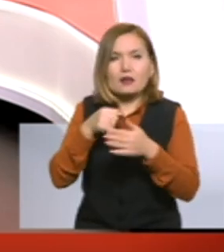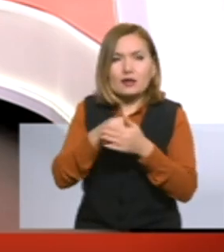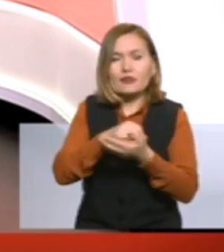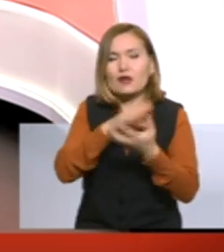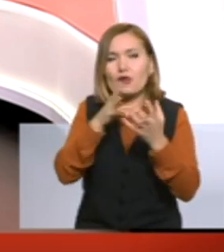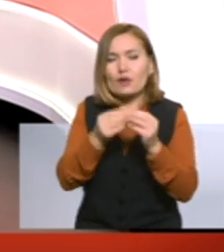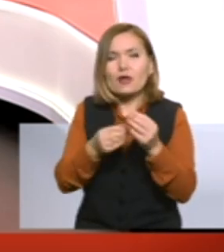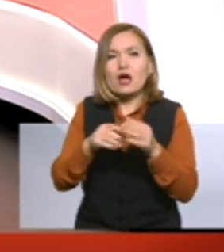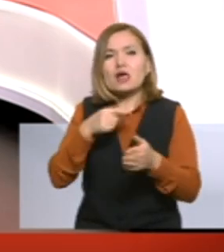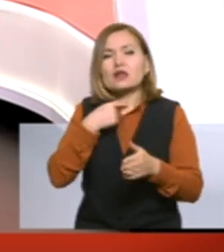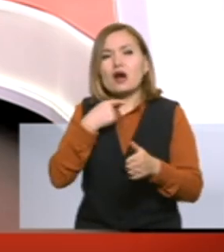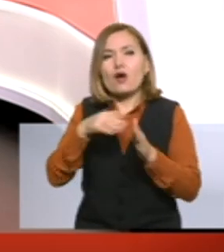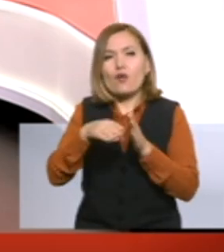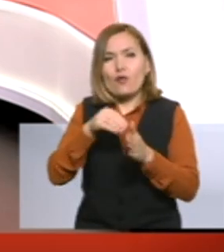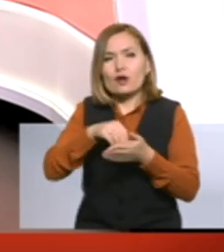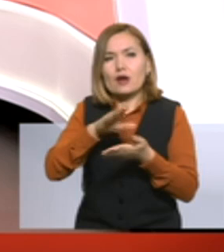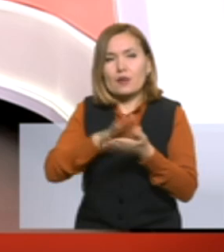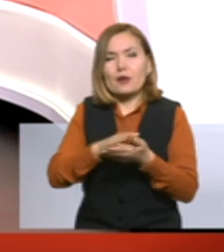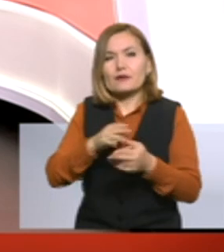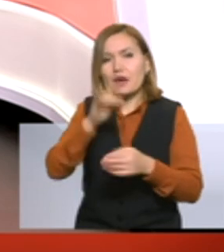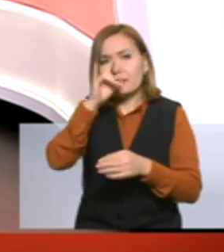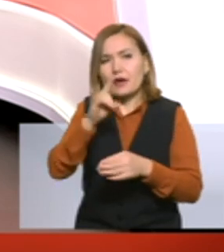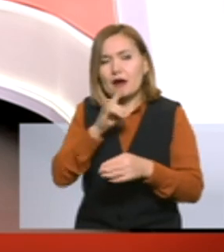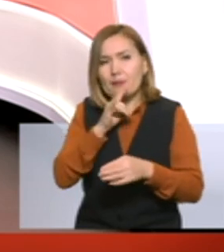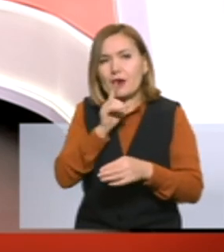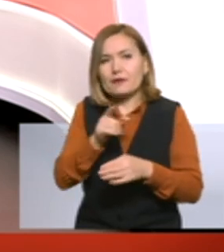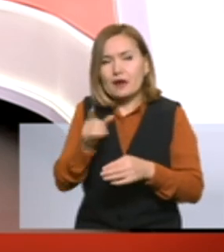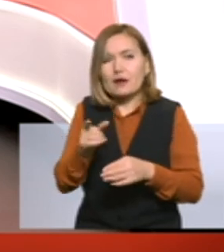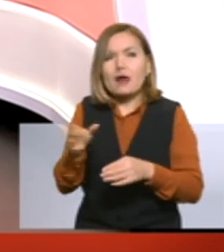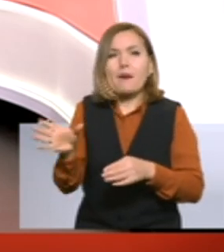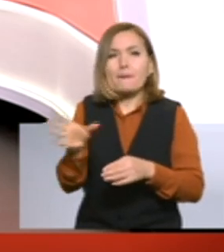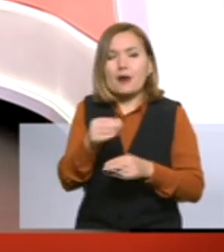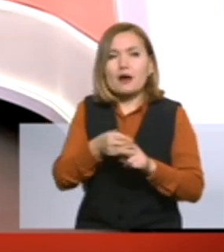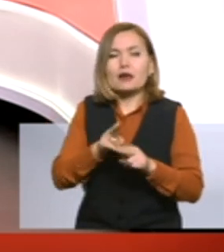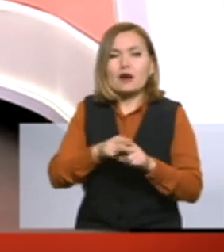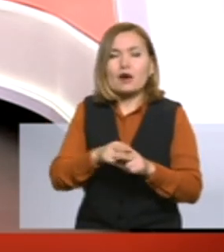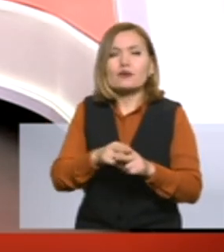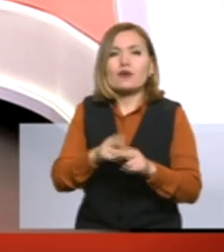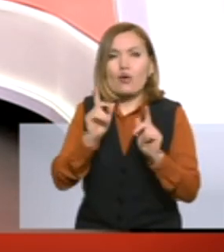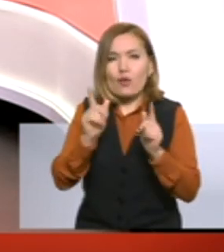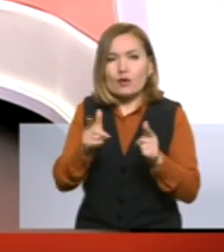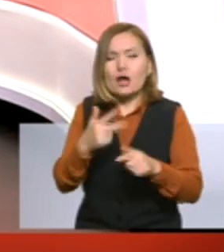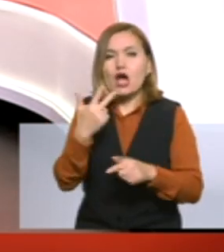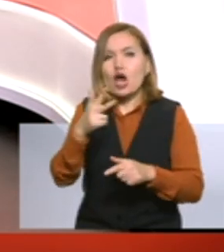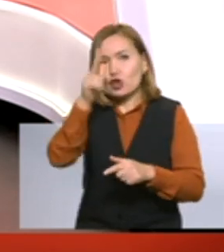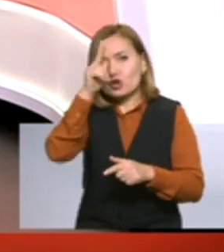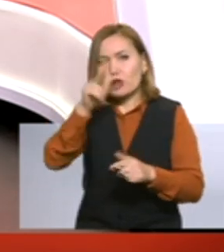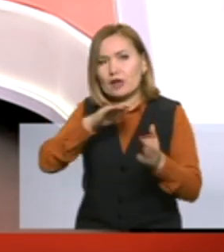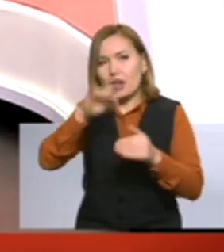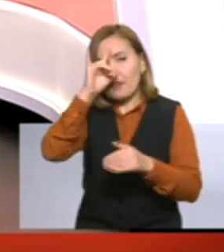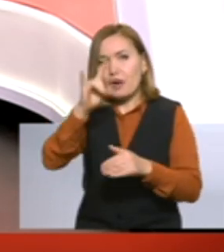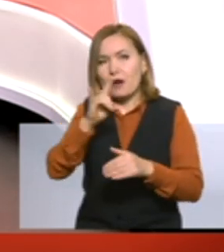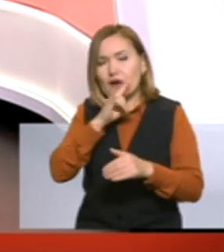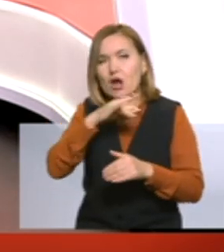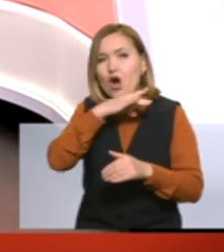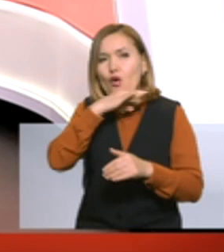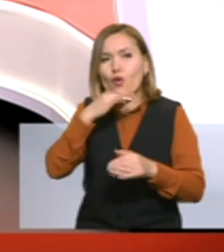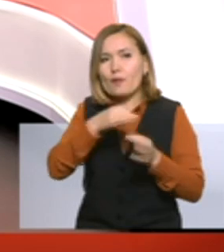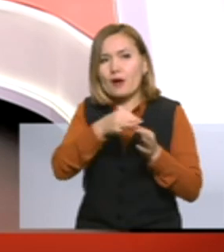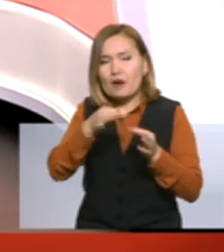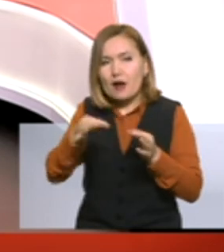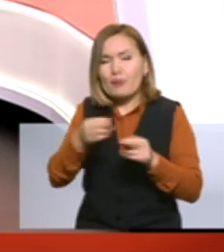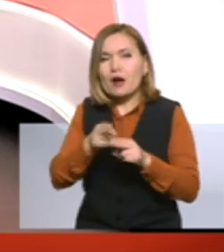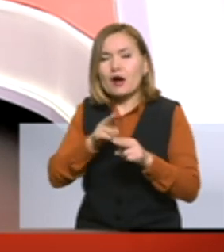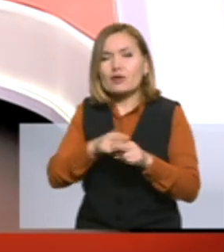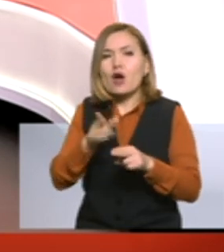qatysty hükümet tiyisti qaulı jariyaladı. Eger qazaqstandıqtardan basım bölügi qoldasa, onda 3 aydan keyin Qazaqstanın köp bölügi